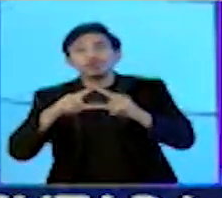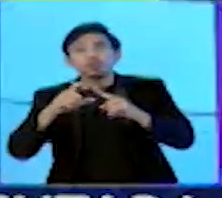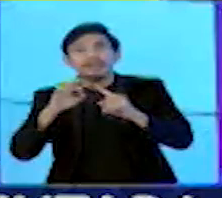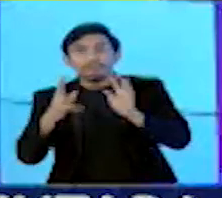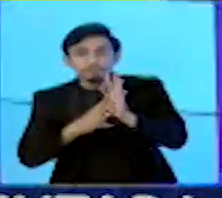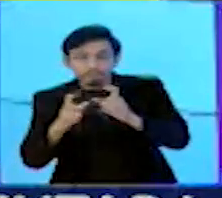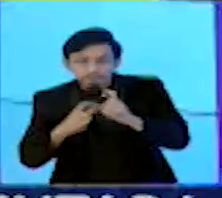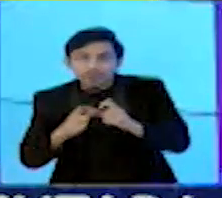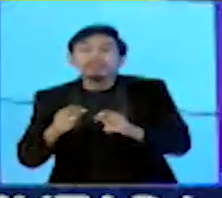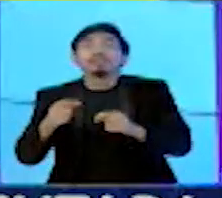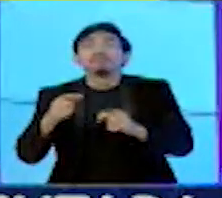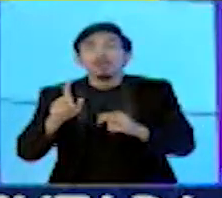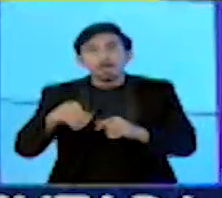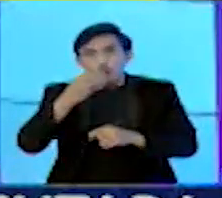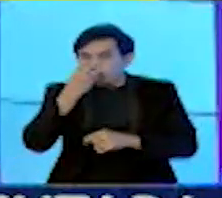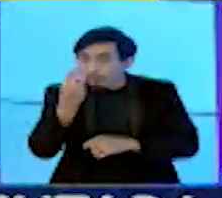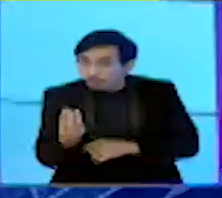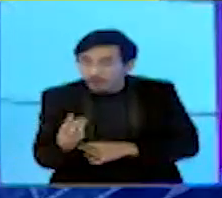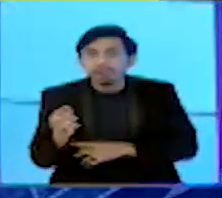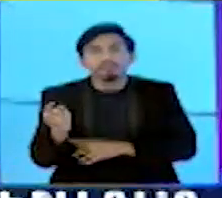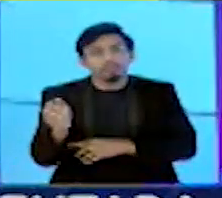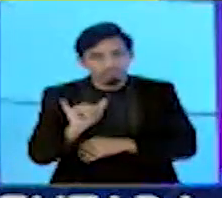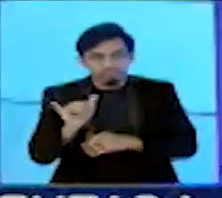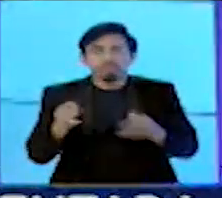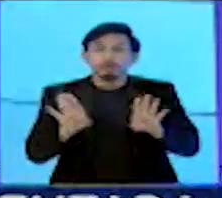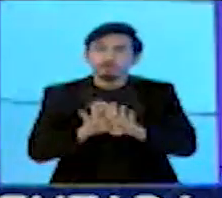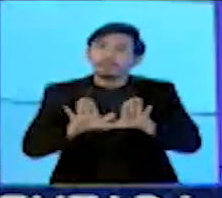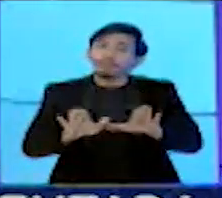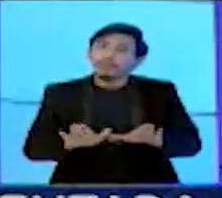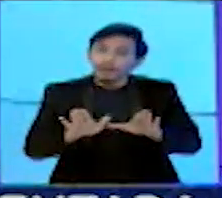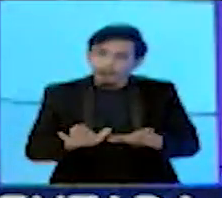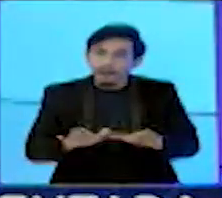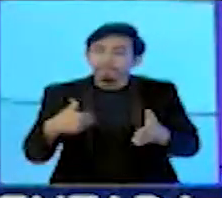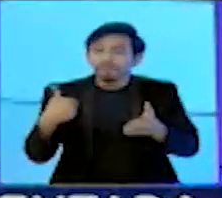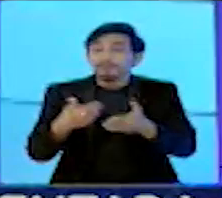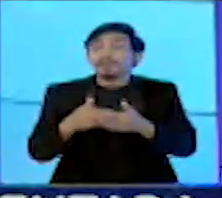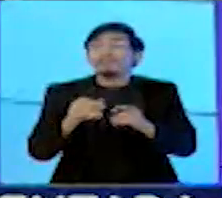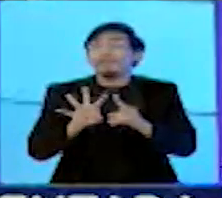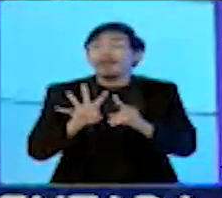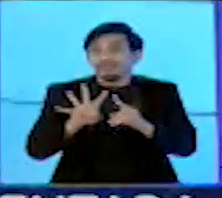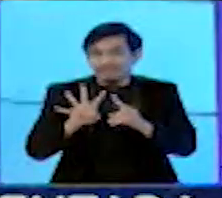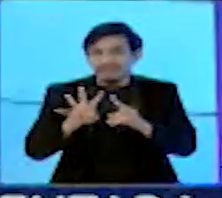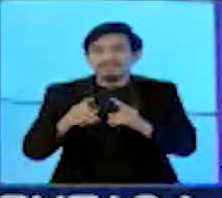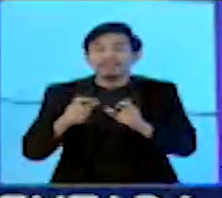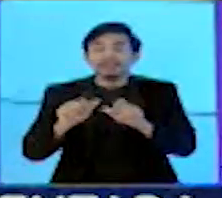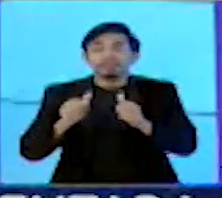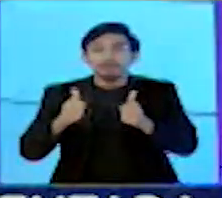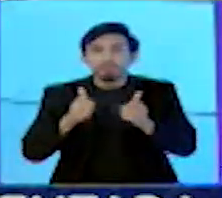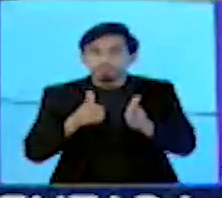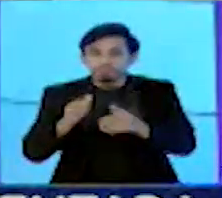di dunia fantasi tidak ada persiapan khusus jelang tanggal14 Nabon ha protokol Selatan ini memang sudah dilakukan